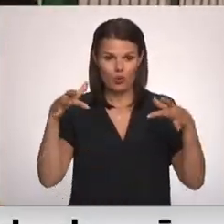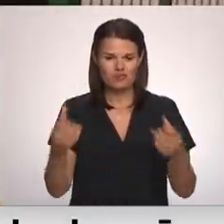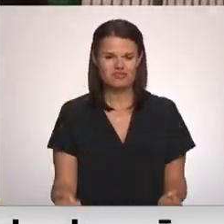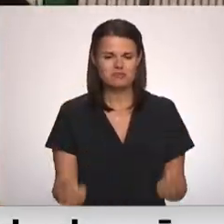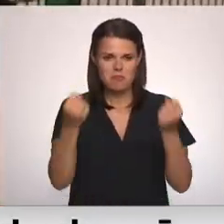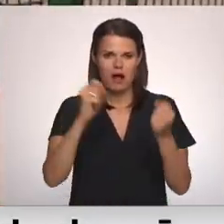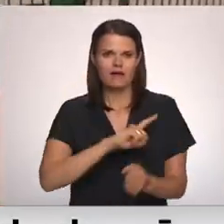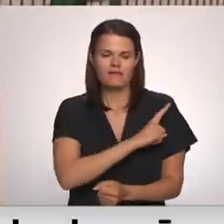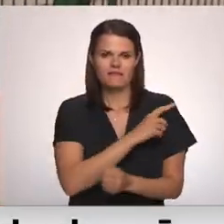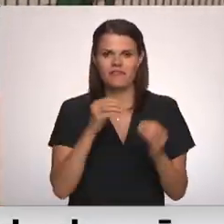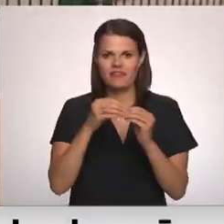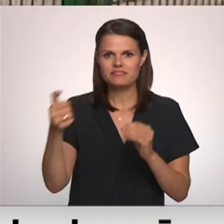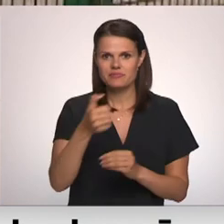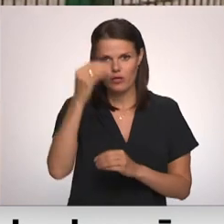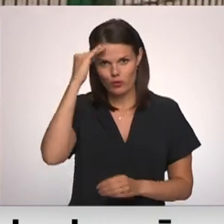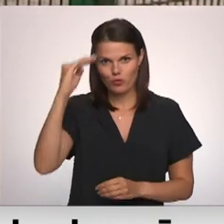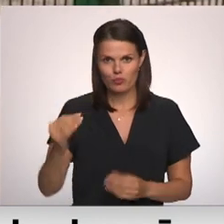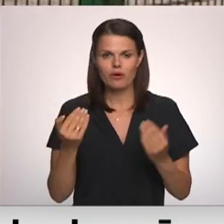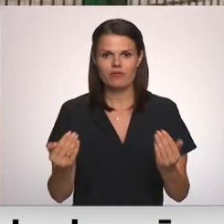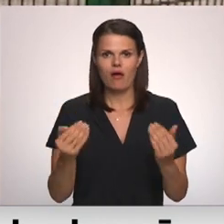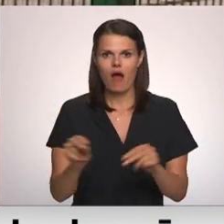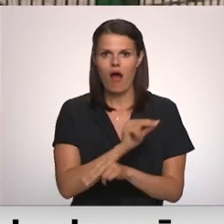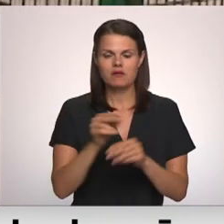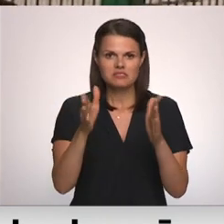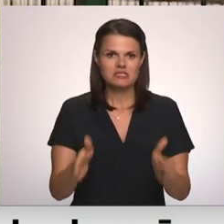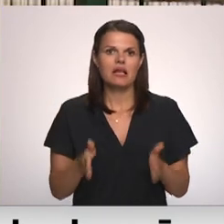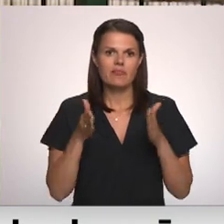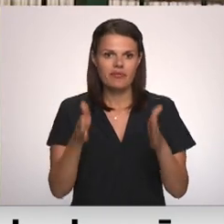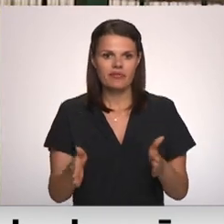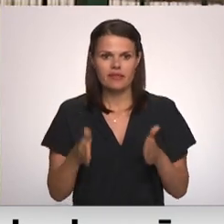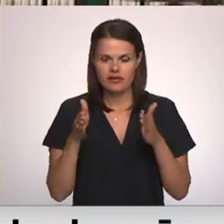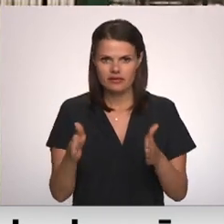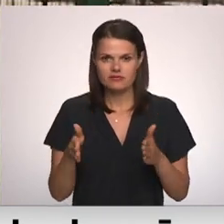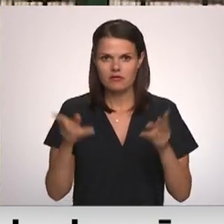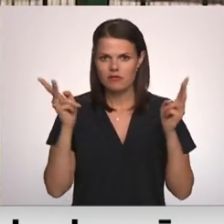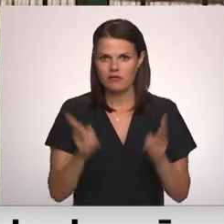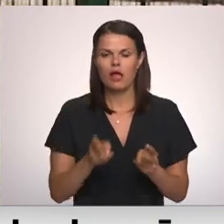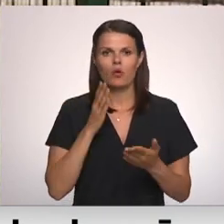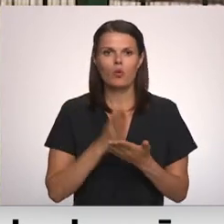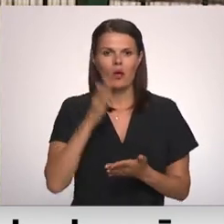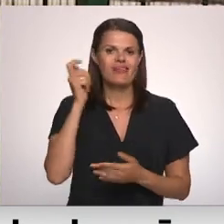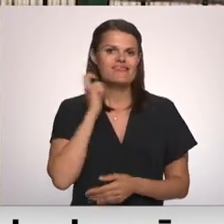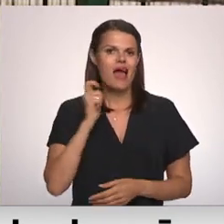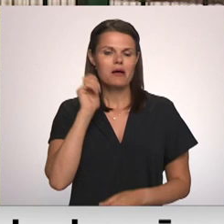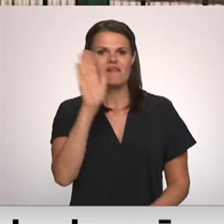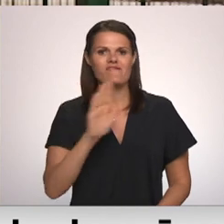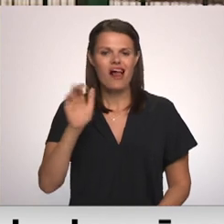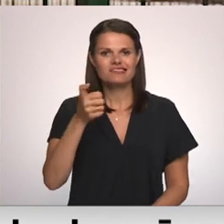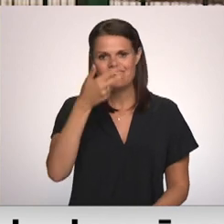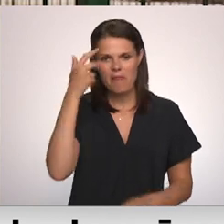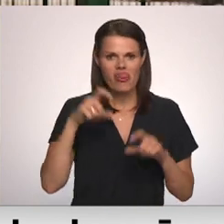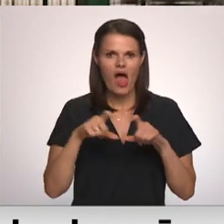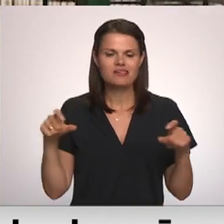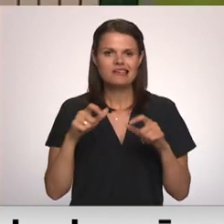smagi traumēja 10-gadīgu zēnu, kurš tagad ārstējas slimnīcā. Negadījums notika Jēkabpils valsts ģimnāzijas